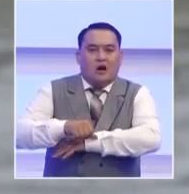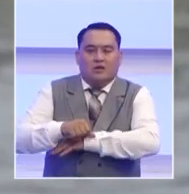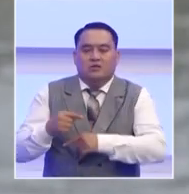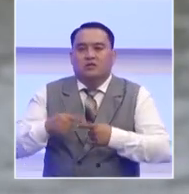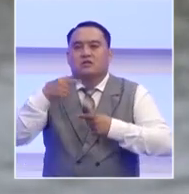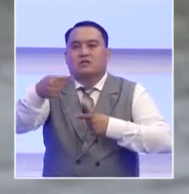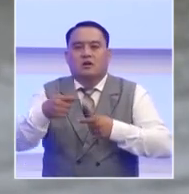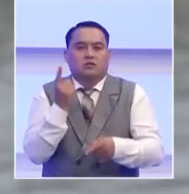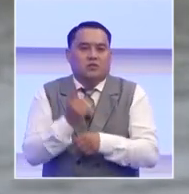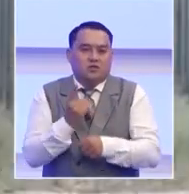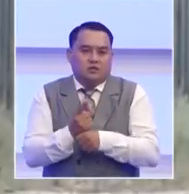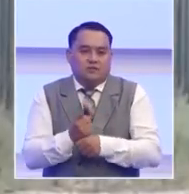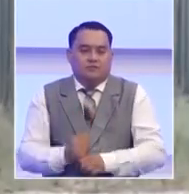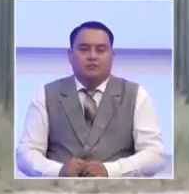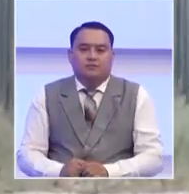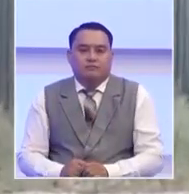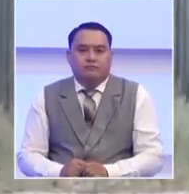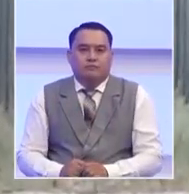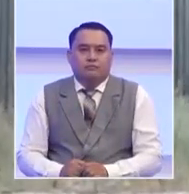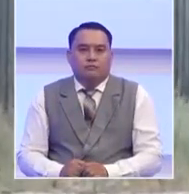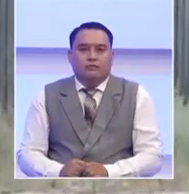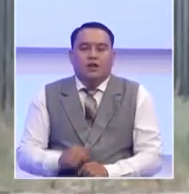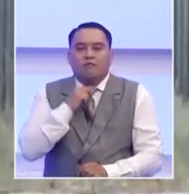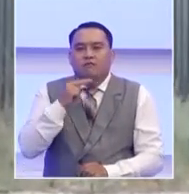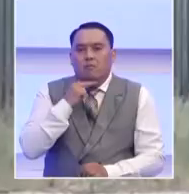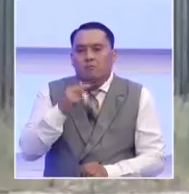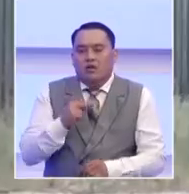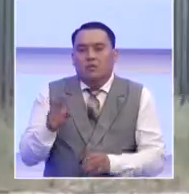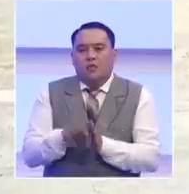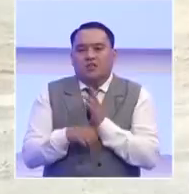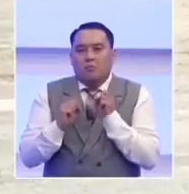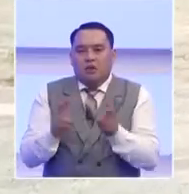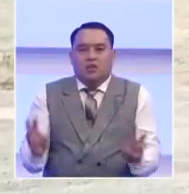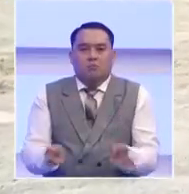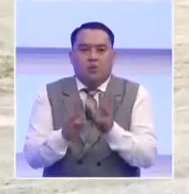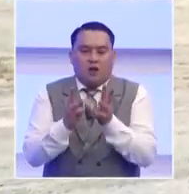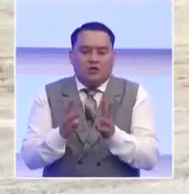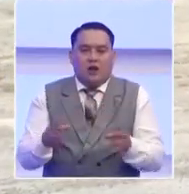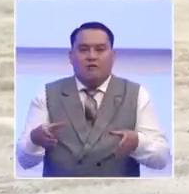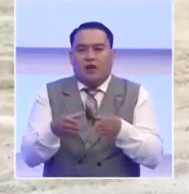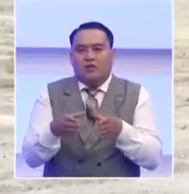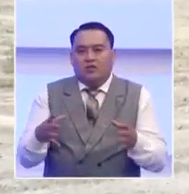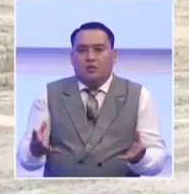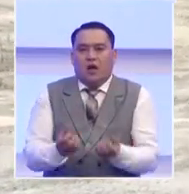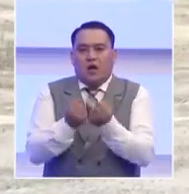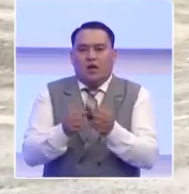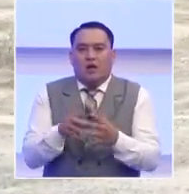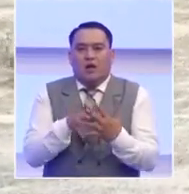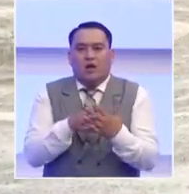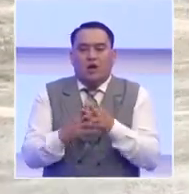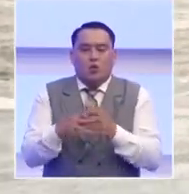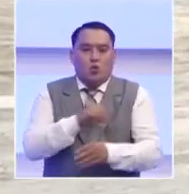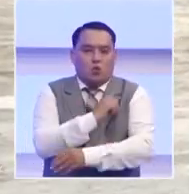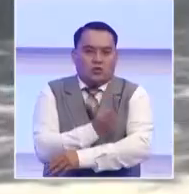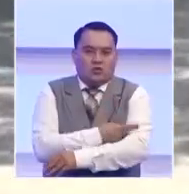заплыва людей. Уделили внимание в этом году и пожарной безопасности, в связи с чем оперативно-спасательный отряд в селе Акши усилили